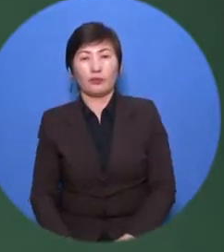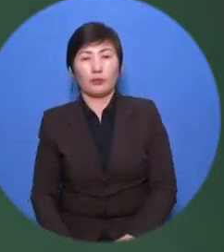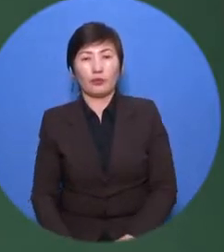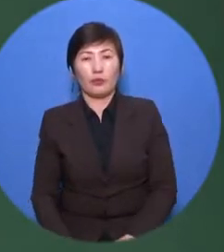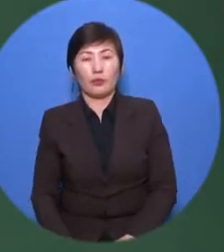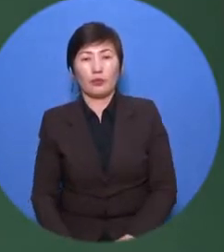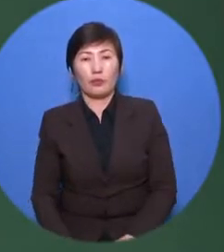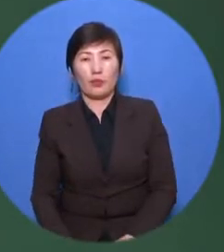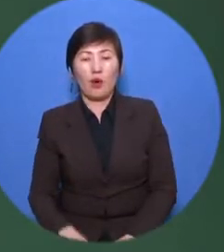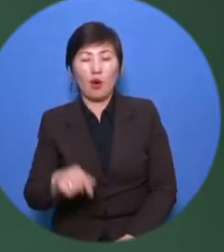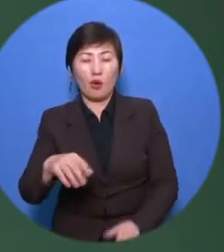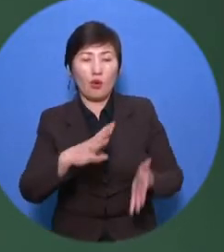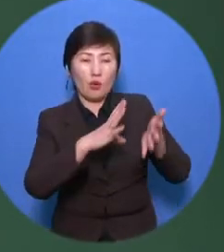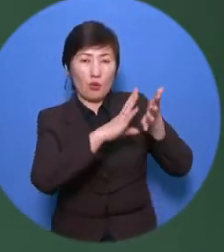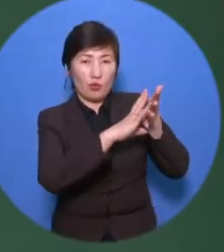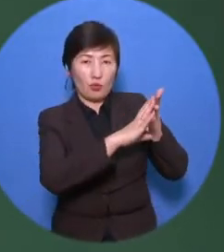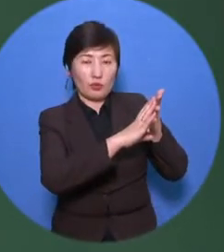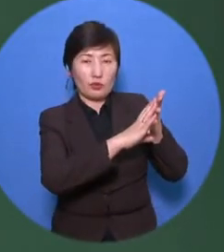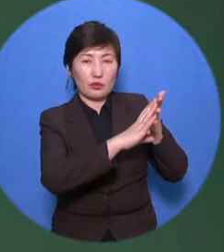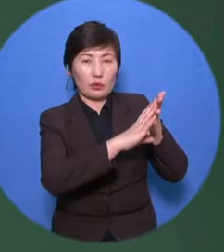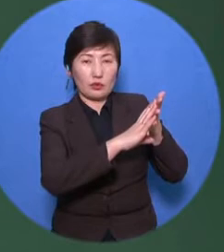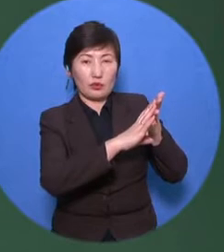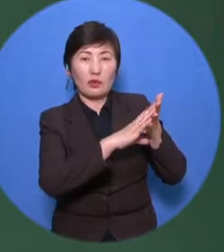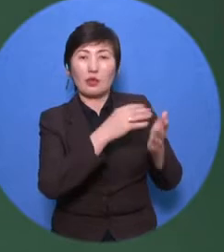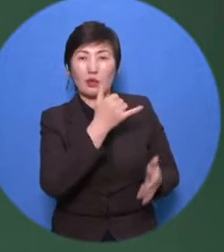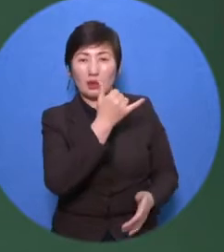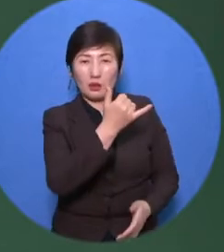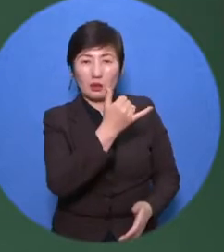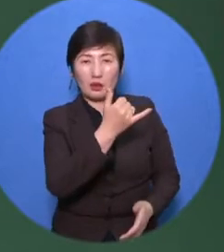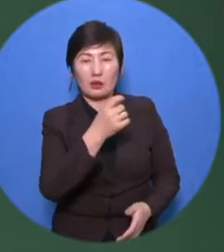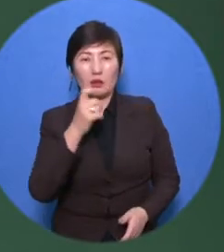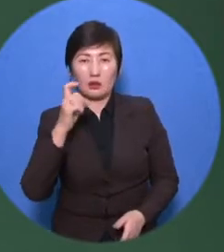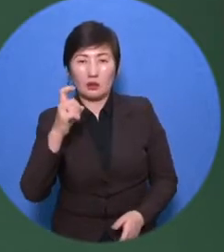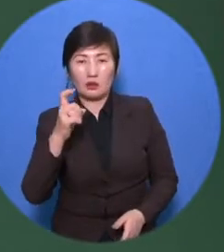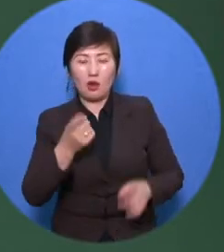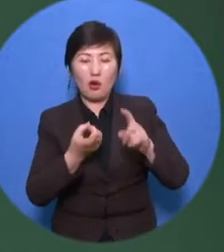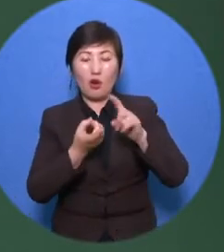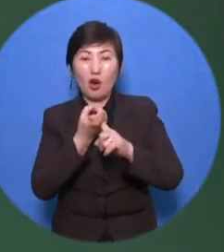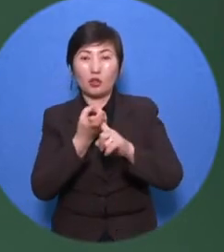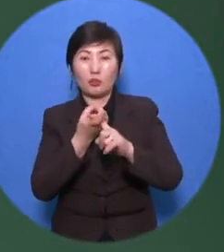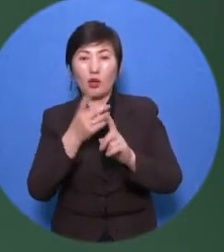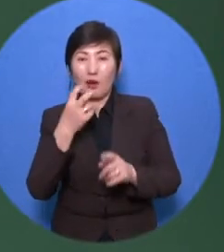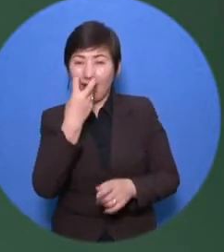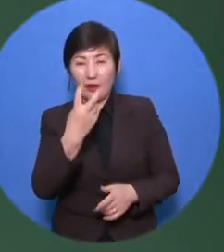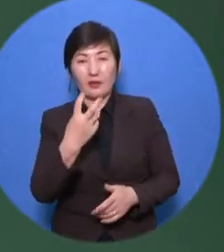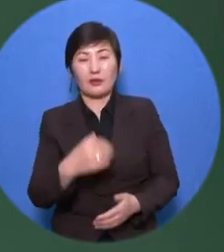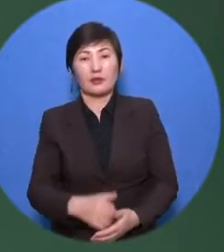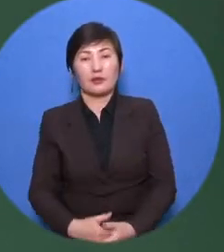одоо бүгдээрээ хүснэгтээсээ y хувьсахчийн утга нь x хувьсахчийн утгаас хэрхэн хамаарч байгааг авч үзье.